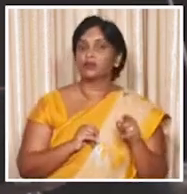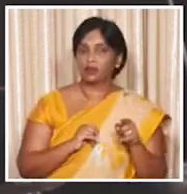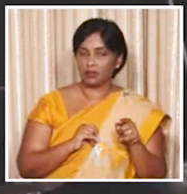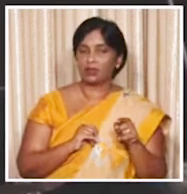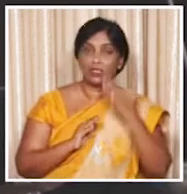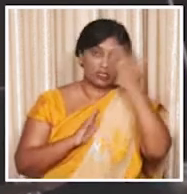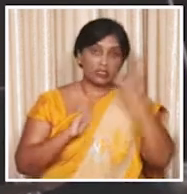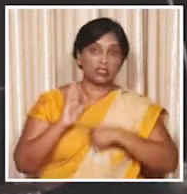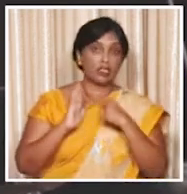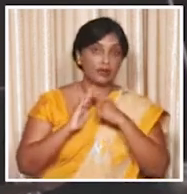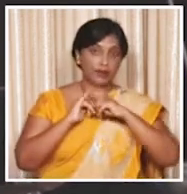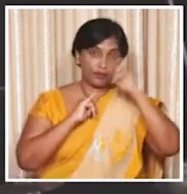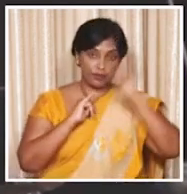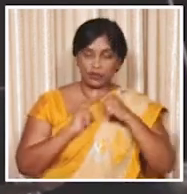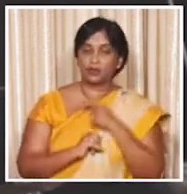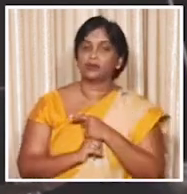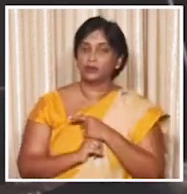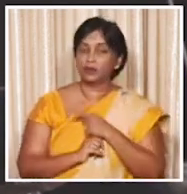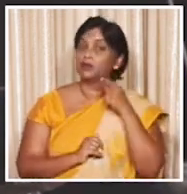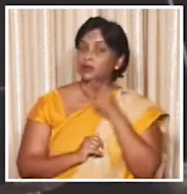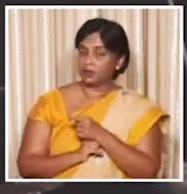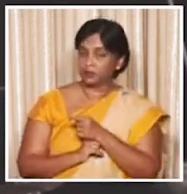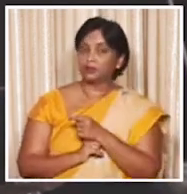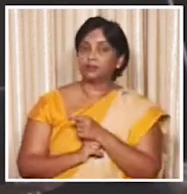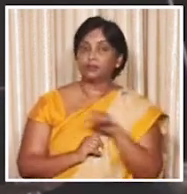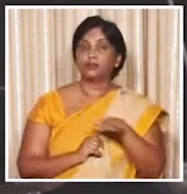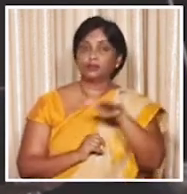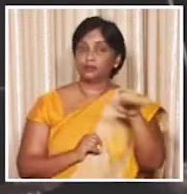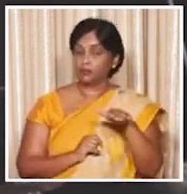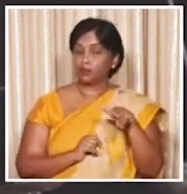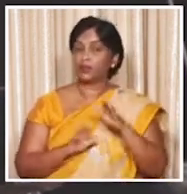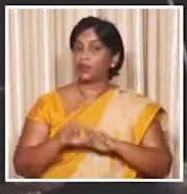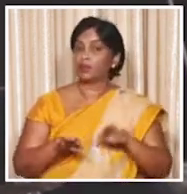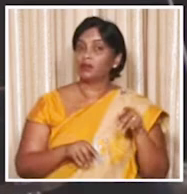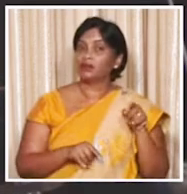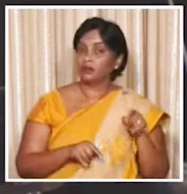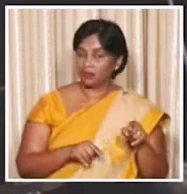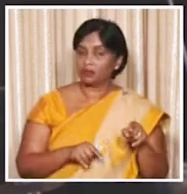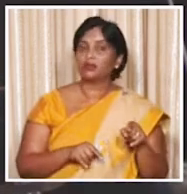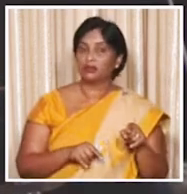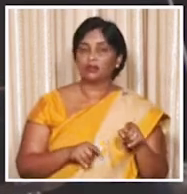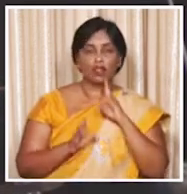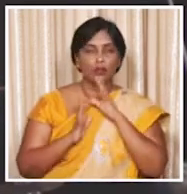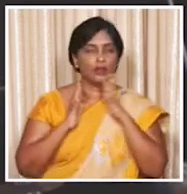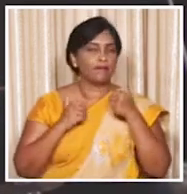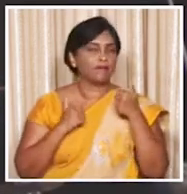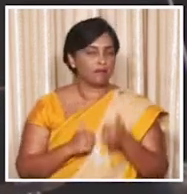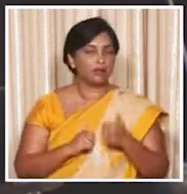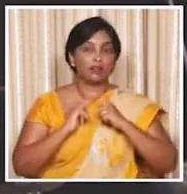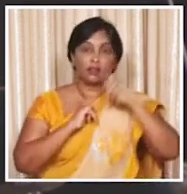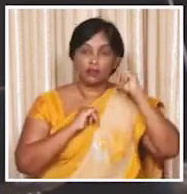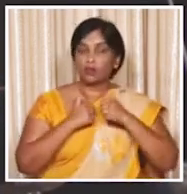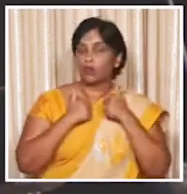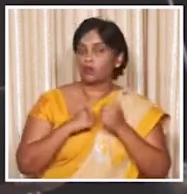ரீதியாகவும் பான்மை விருத்தி ரீதியாகவும் அவர்களை வளர்த்தெடுப்பதற்கு மிக முக்கியமானது. அதனுடைய செயல்பாடு சிறப்பாக இருக்கிறது. இருந்தாலும் கல்வியியல் துறை